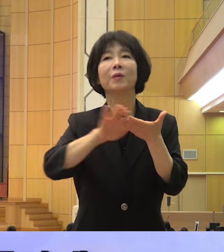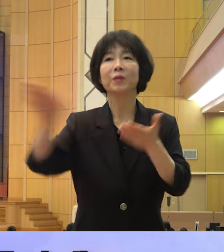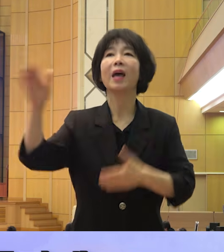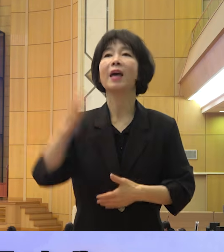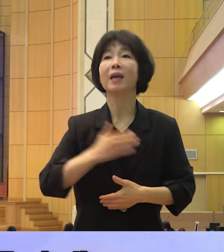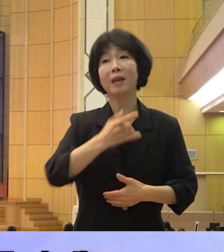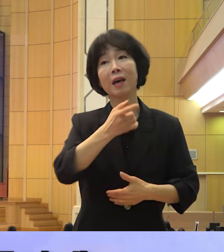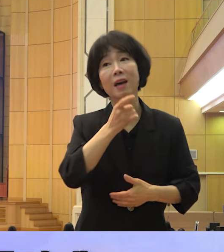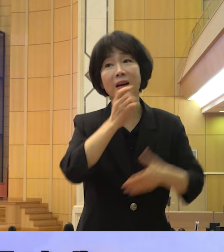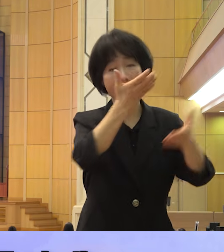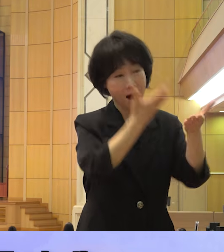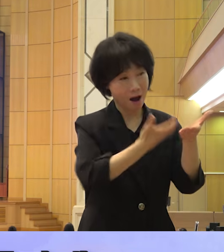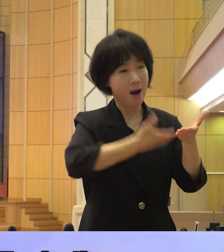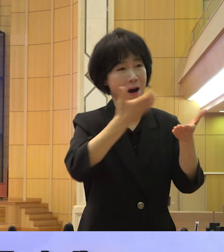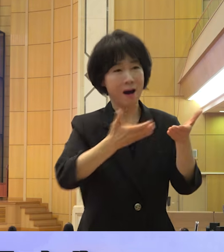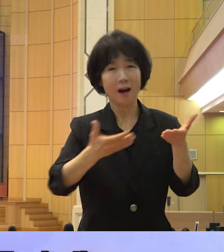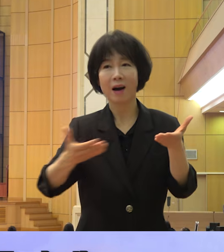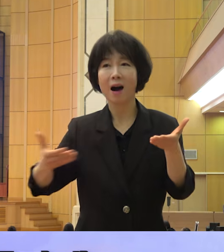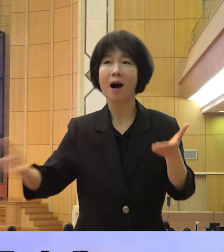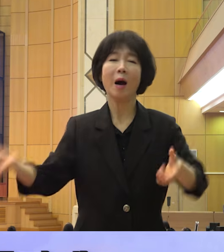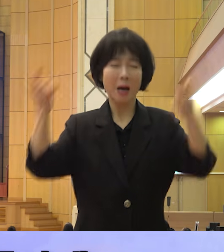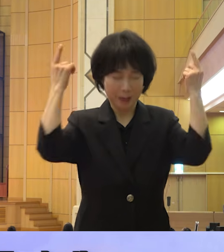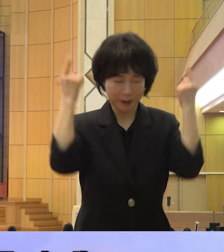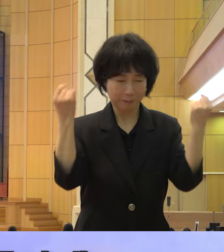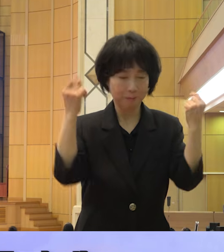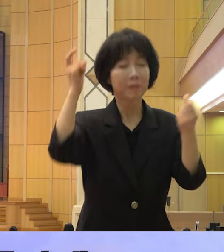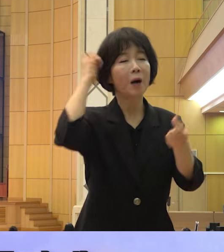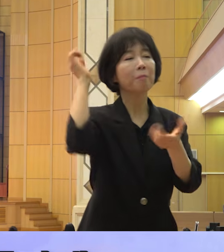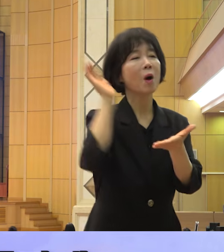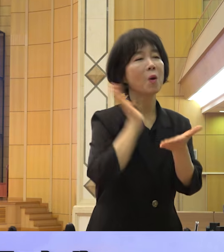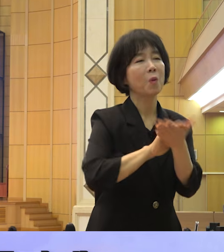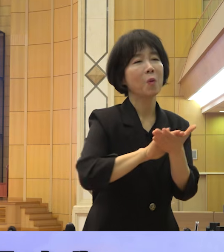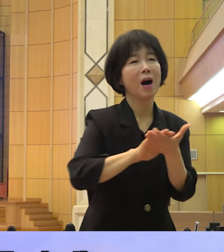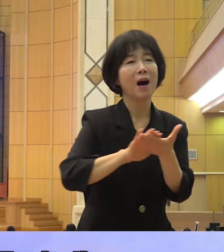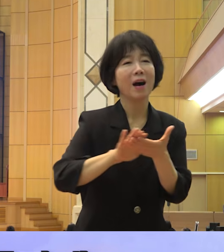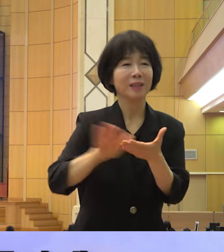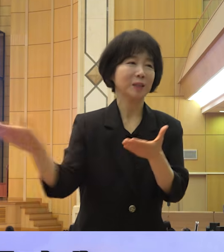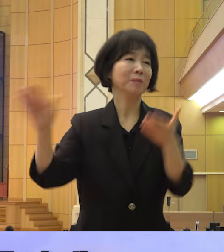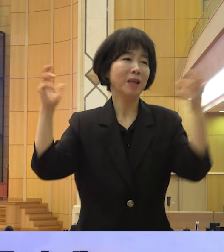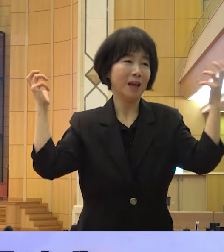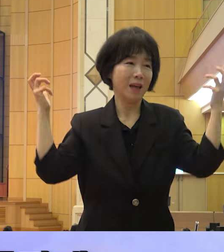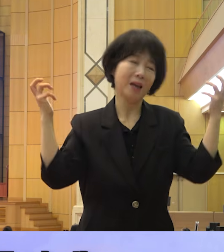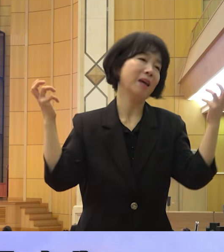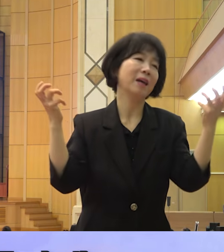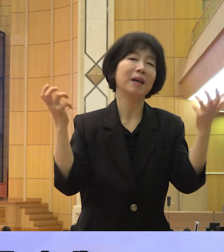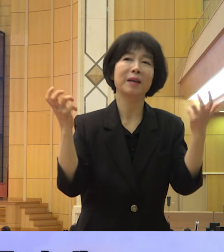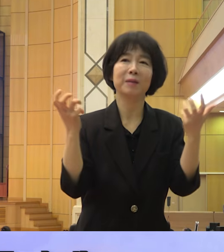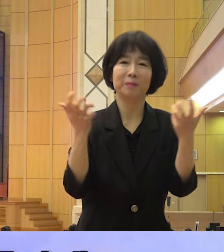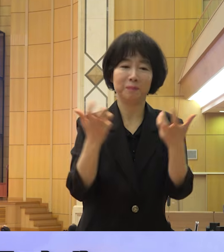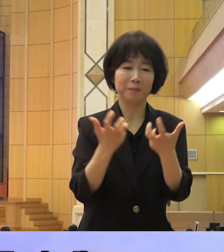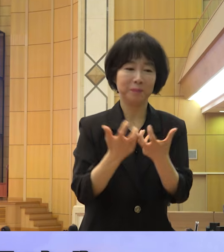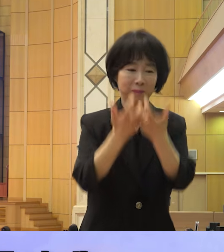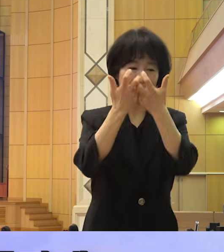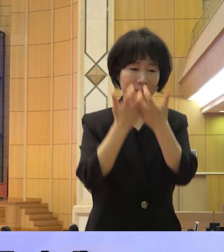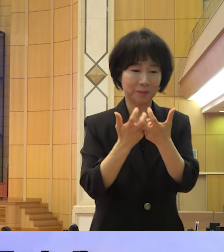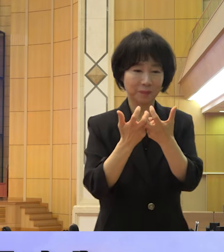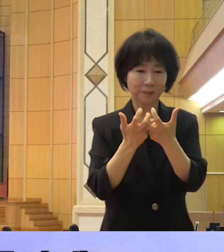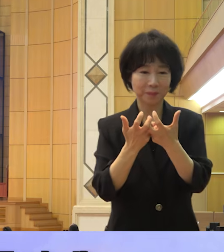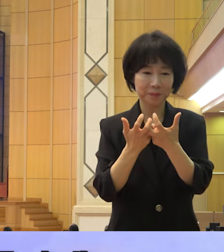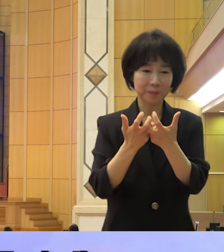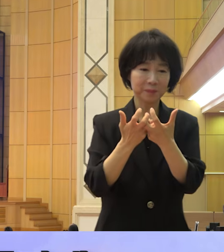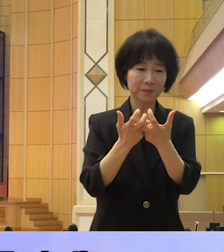평화, 내게 강 같은 평화가 넘치네. 예수